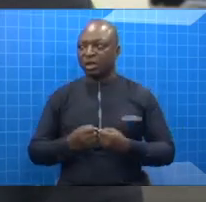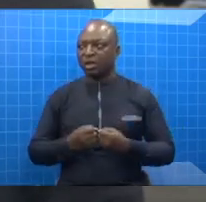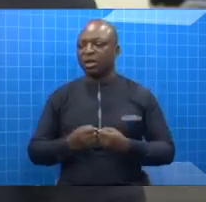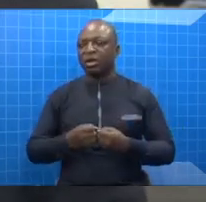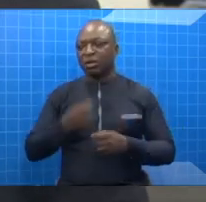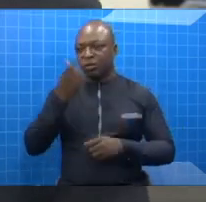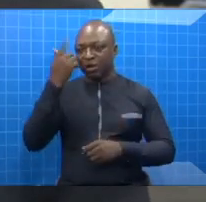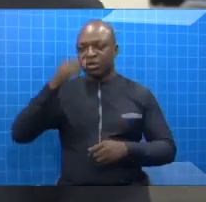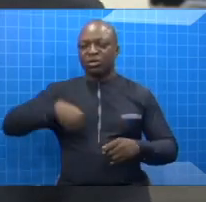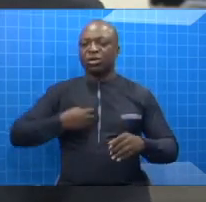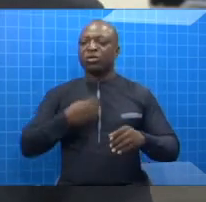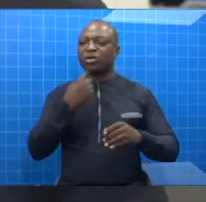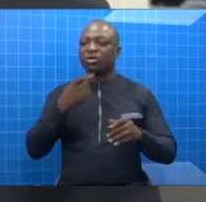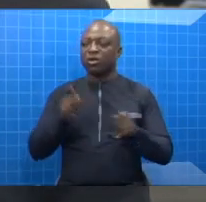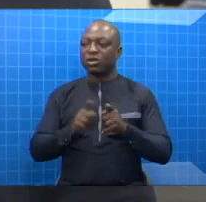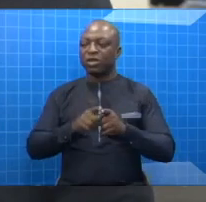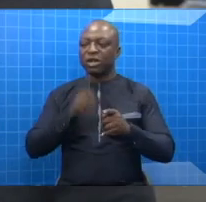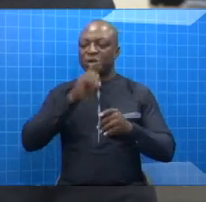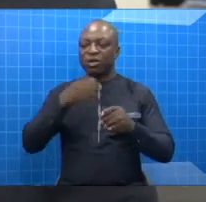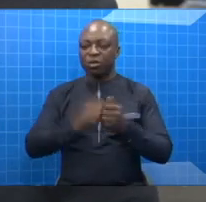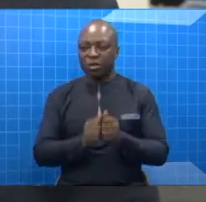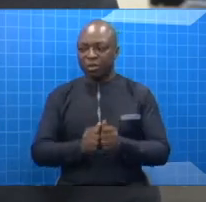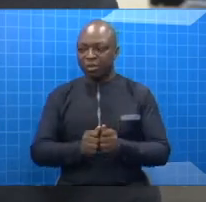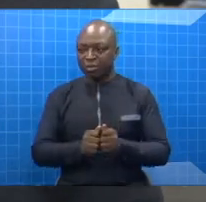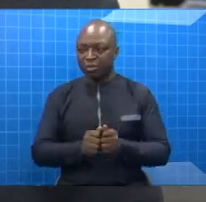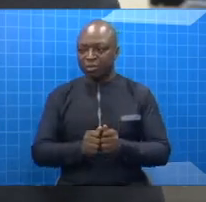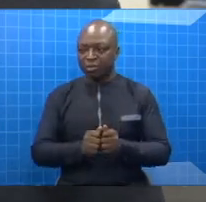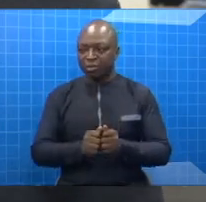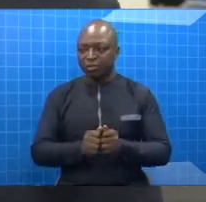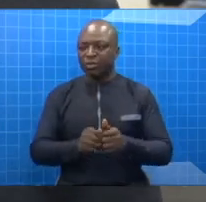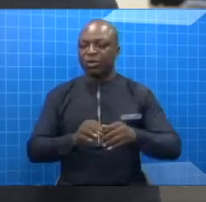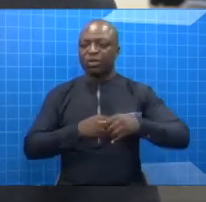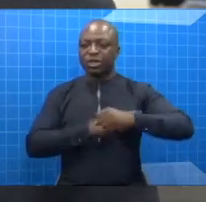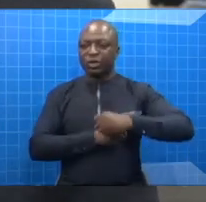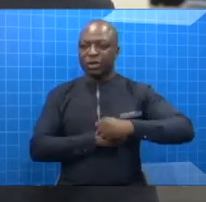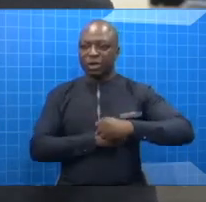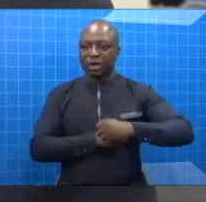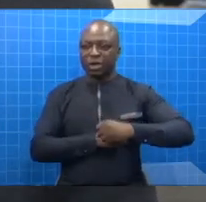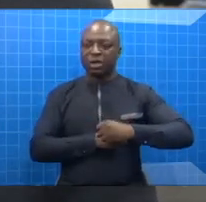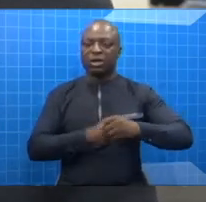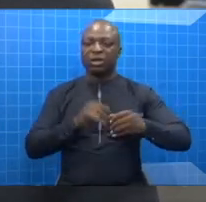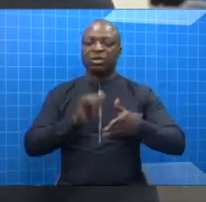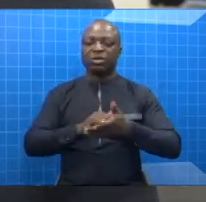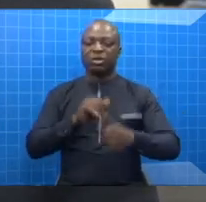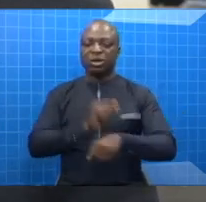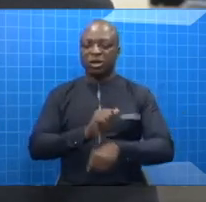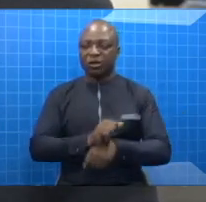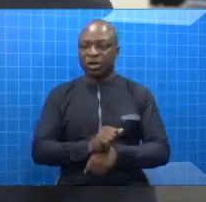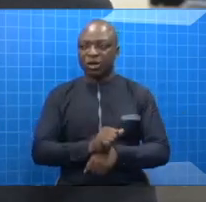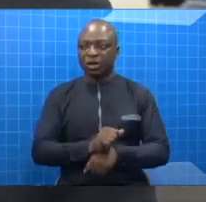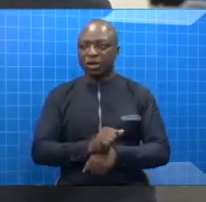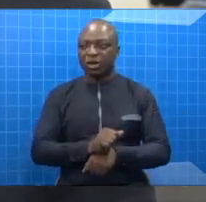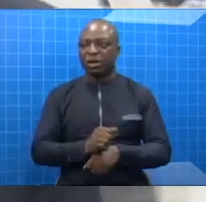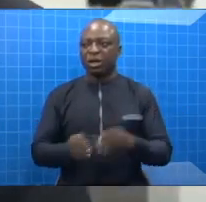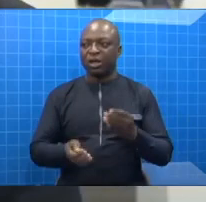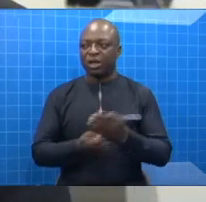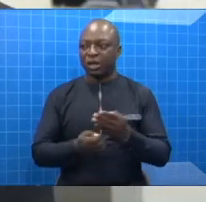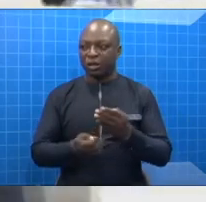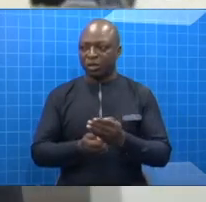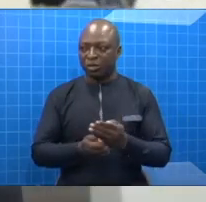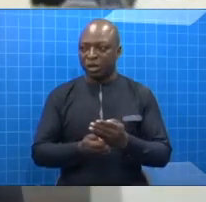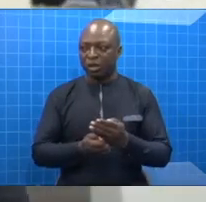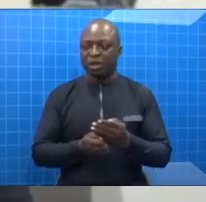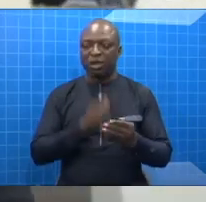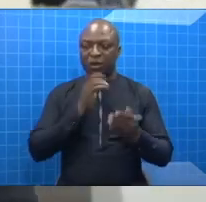puisque comme nous le disons, c'est aussi un enjeu de sécurité, d'état de droit et d'économie de la santé. L'appui